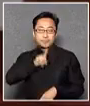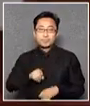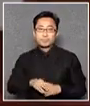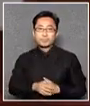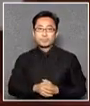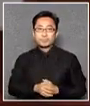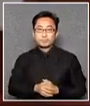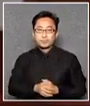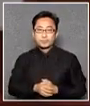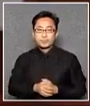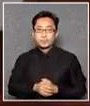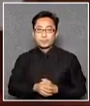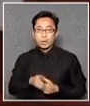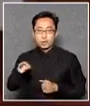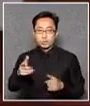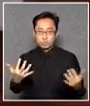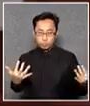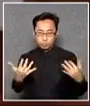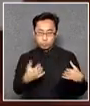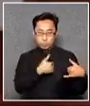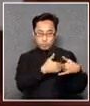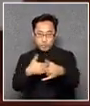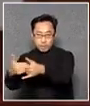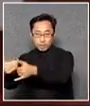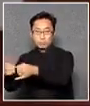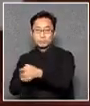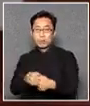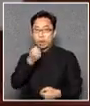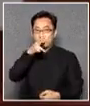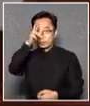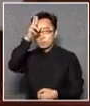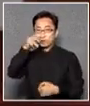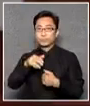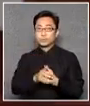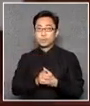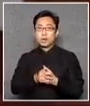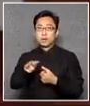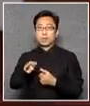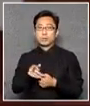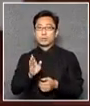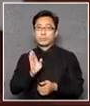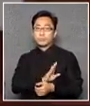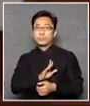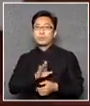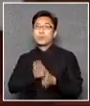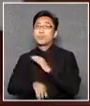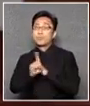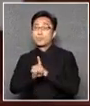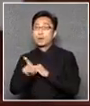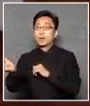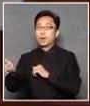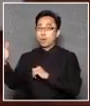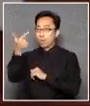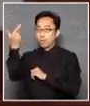为了驱散集会的群众，特区政府舍正路而忽悠，竟然调动大量警